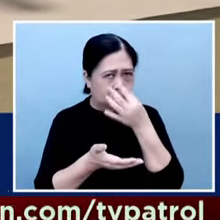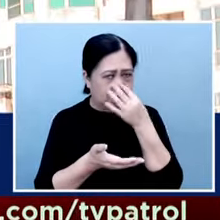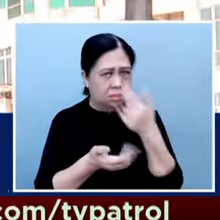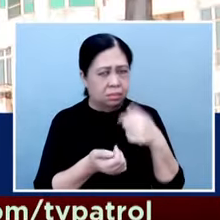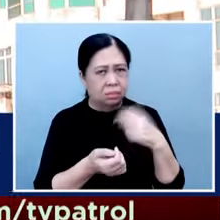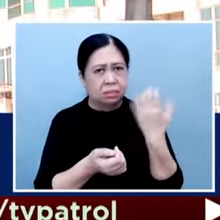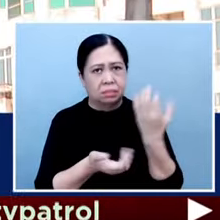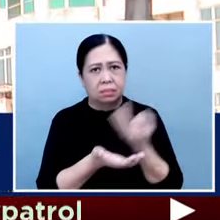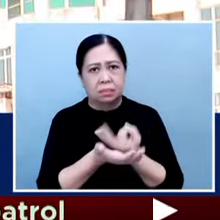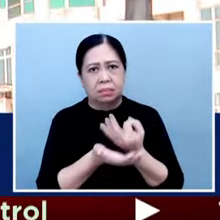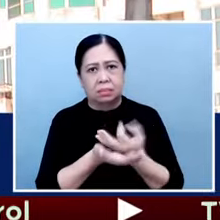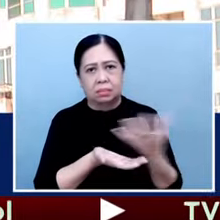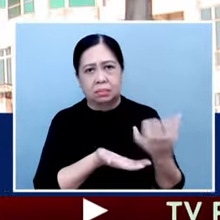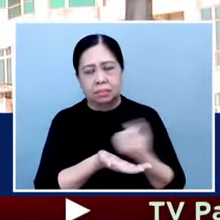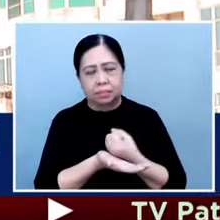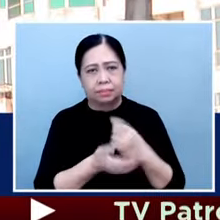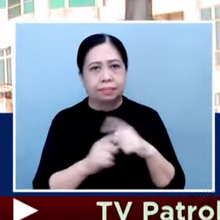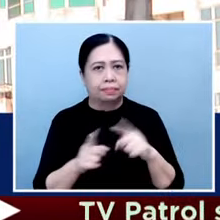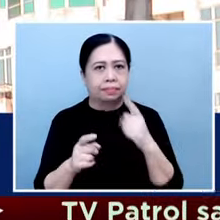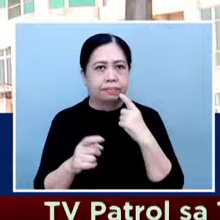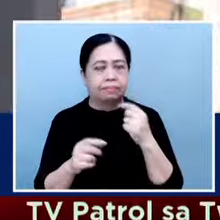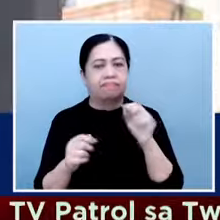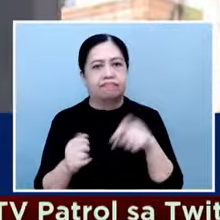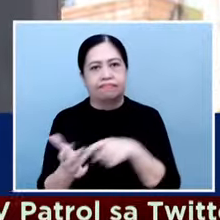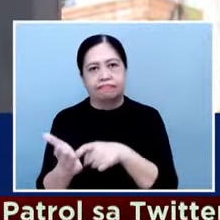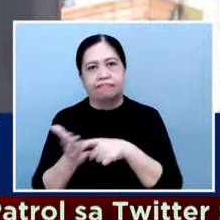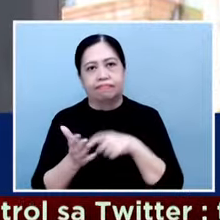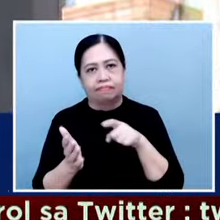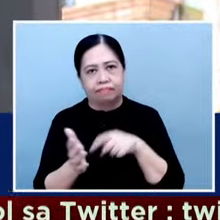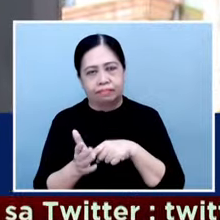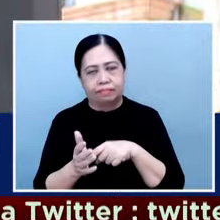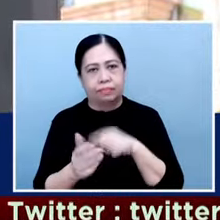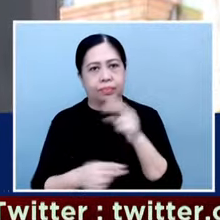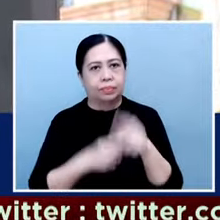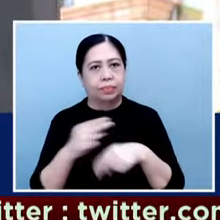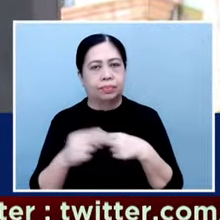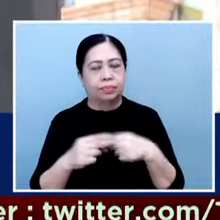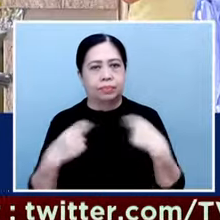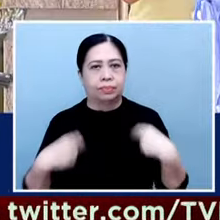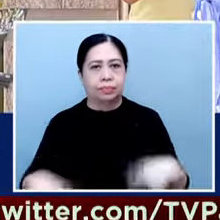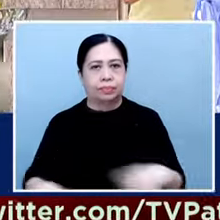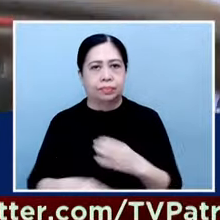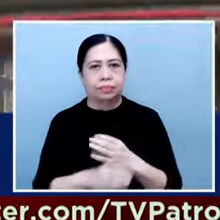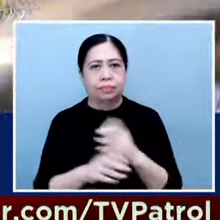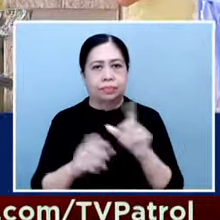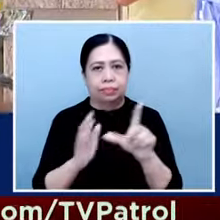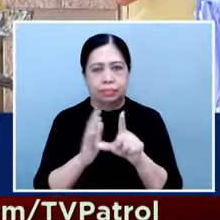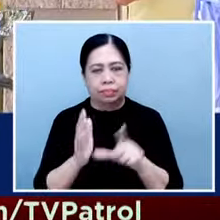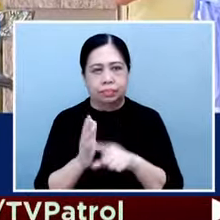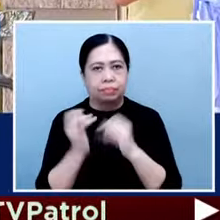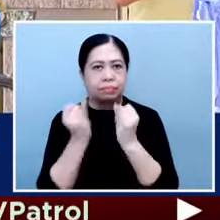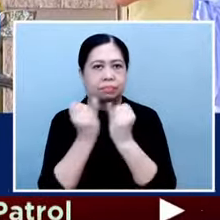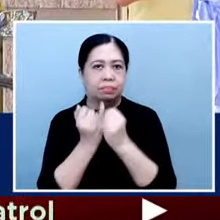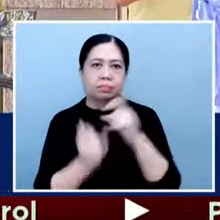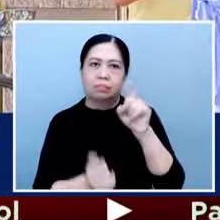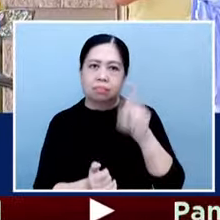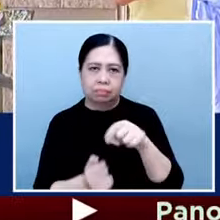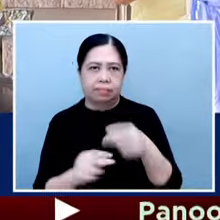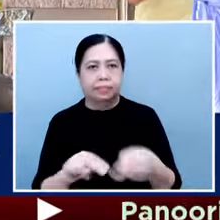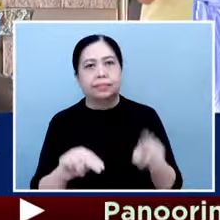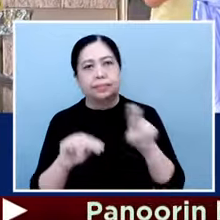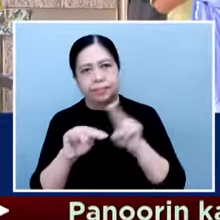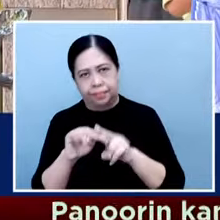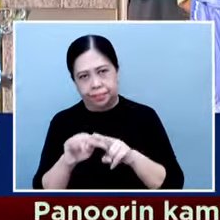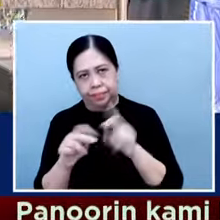take-home pay. Pero dahil minamandato ito ng Universal Healthcare Law, sinabi ng PhilHealth na kinailangan ng itaas